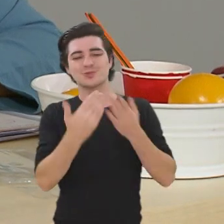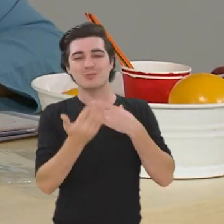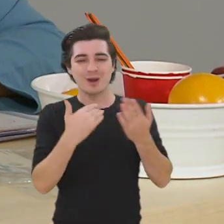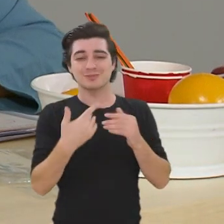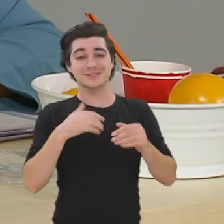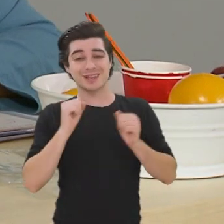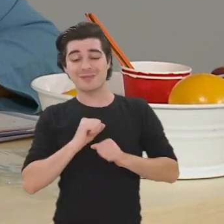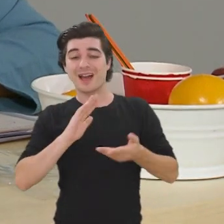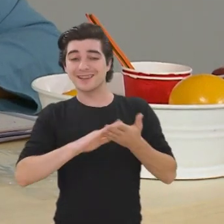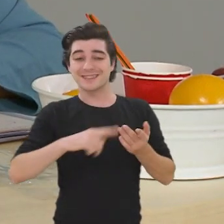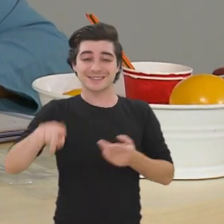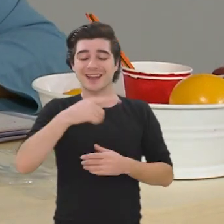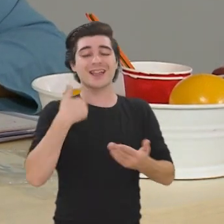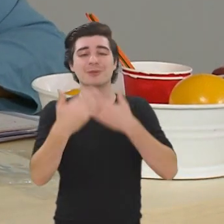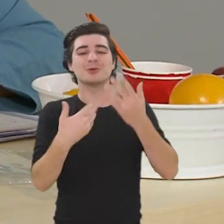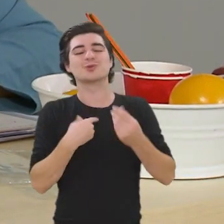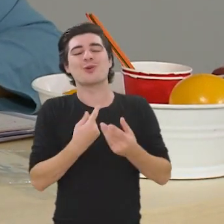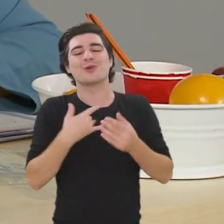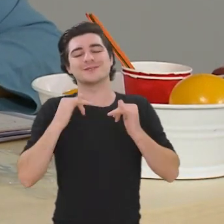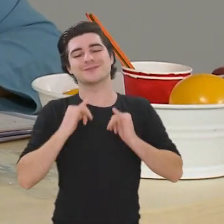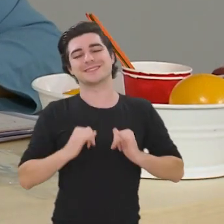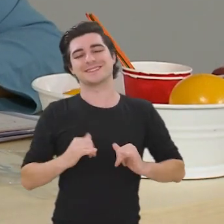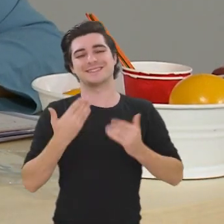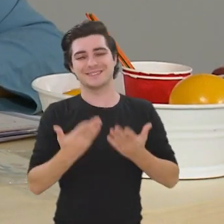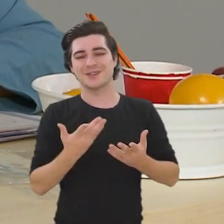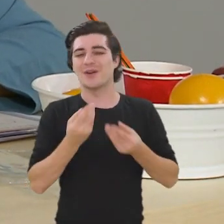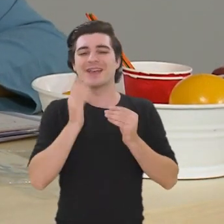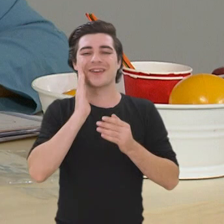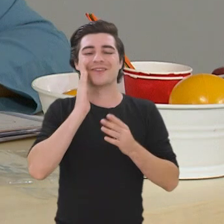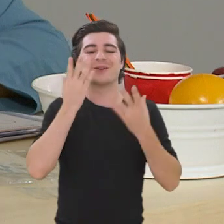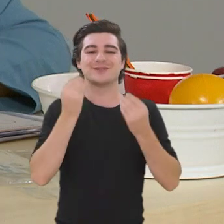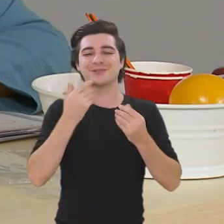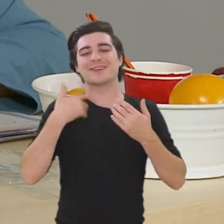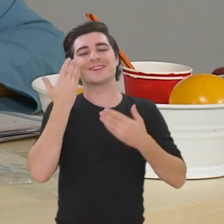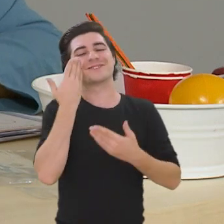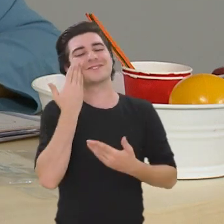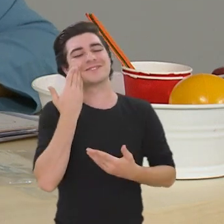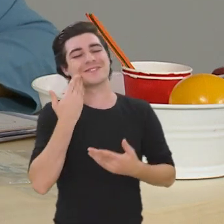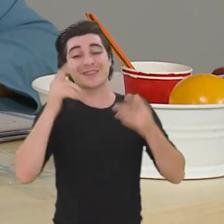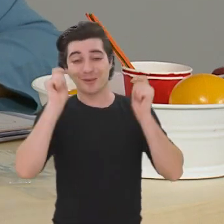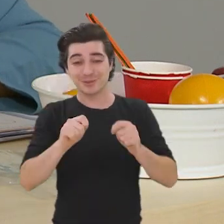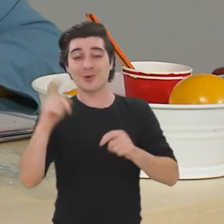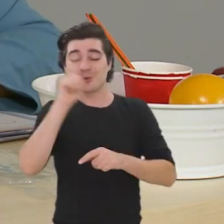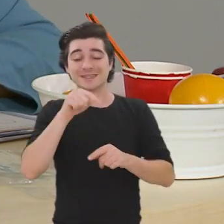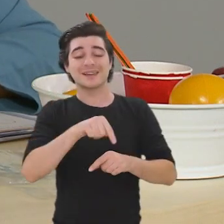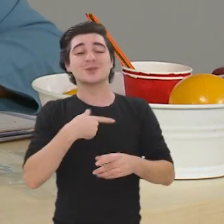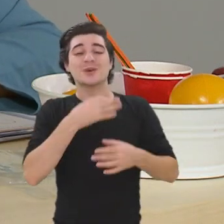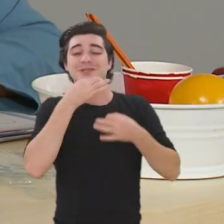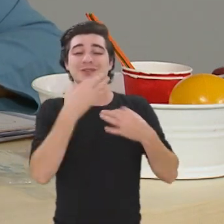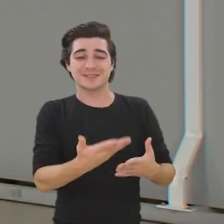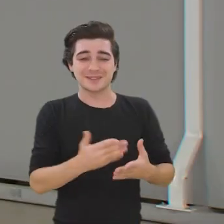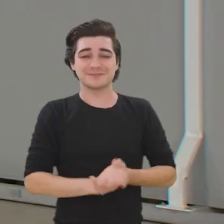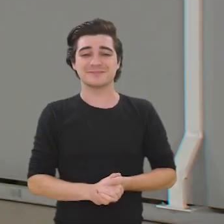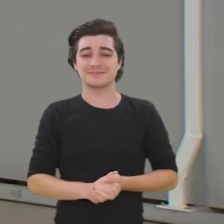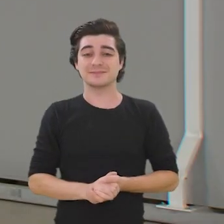etmek, bu çalışmayı arkadaşlarına sunmak benim için çok çok keyifliydi. Bana eşlik ettiğin için sana çok çok teşekkür